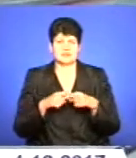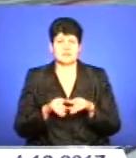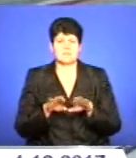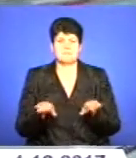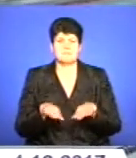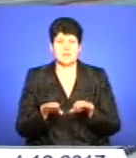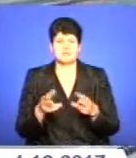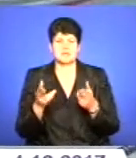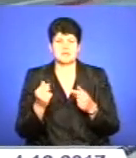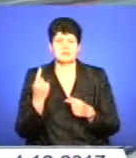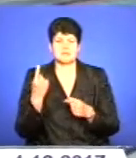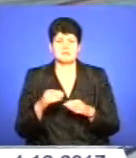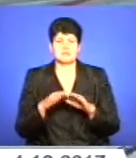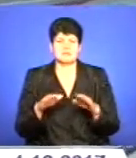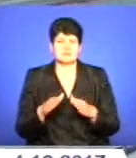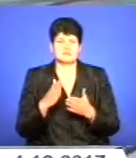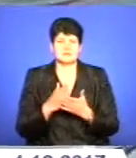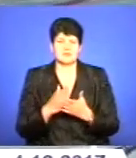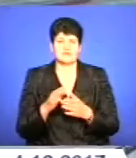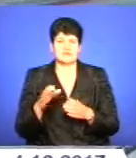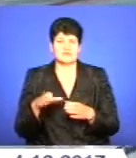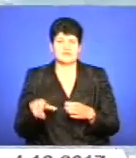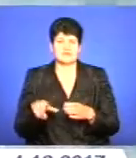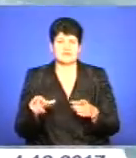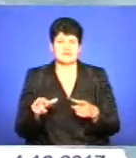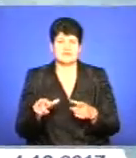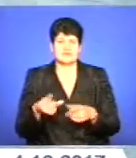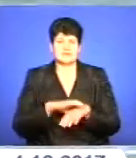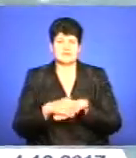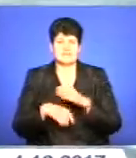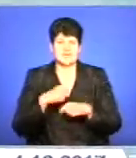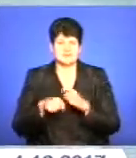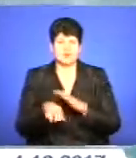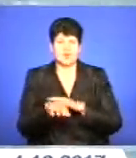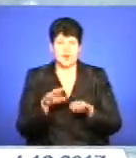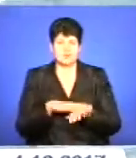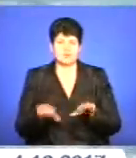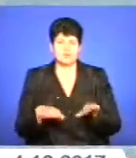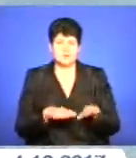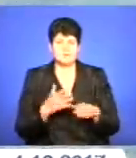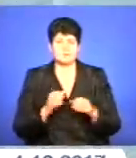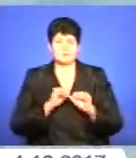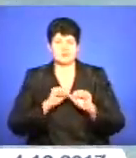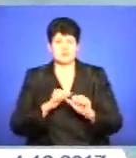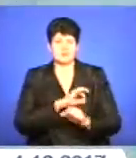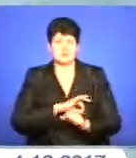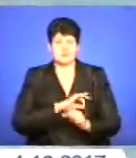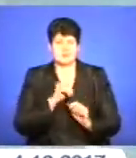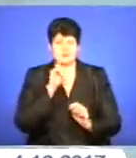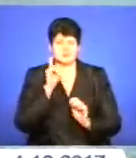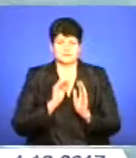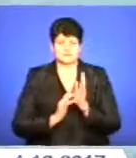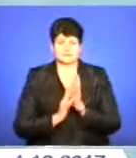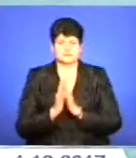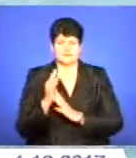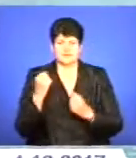плавання. Так, один із плавців здолав дистанцію із зав'язаними руками та ногами. Патріотичне виховання підростаючого покоління у